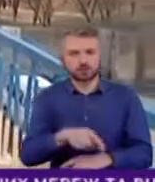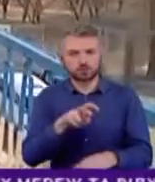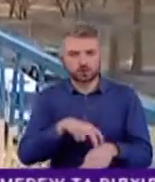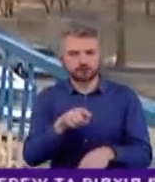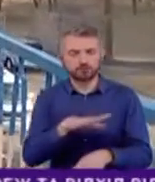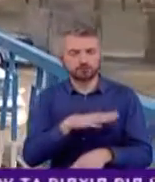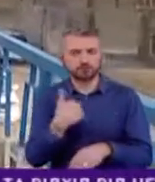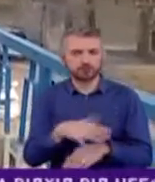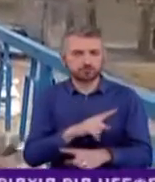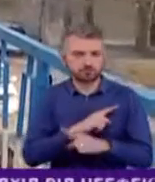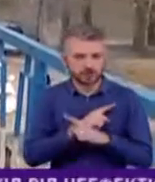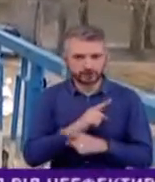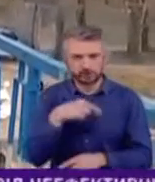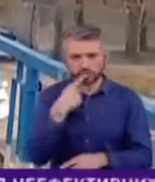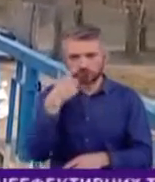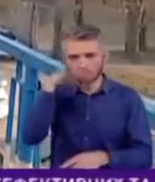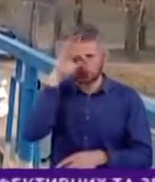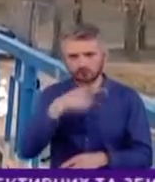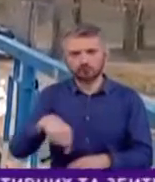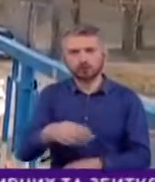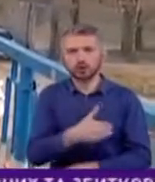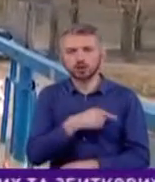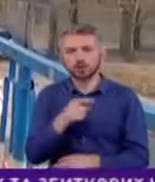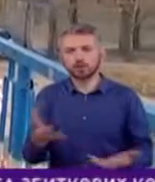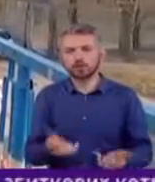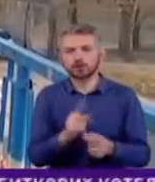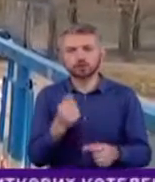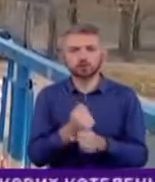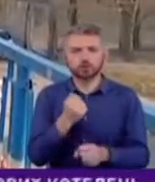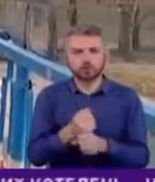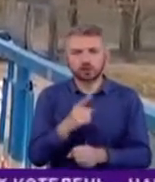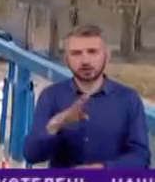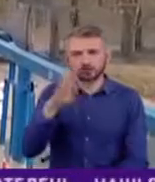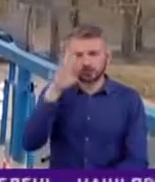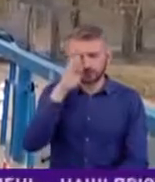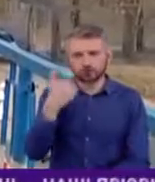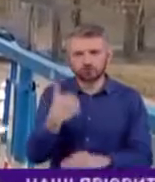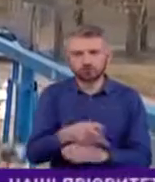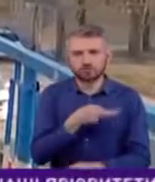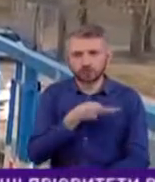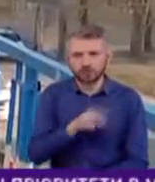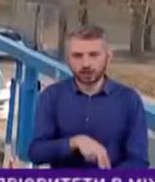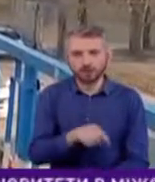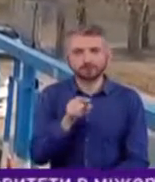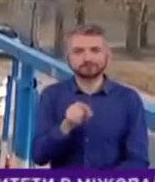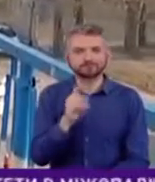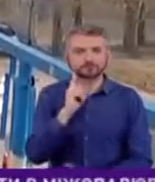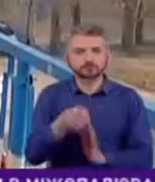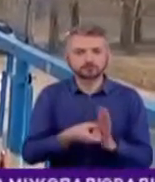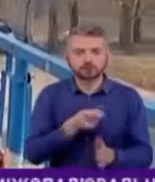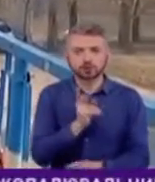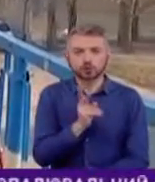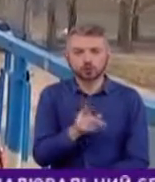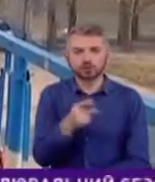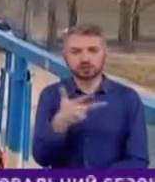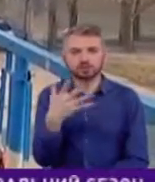словами поліції, вони намагалися його врятувати, щось зробити, але чоловік вже помер. Його особа встановлена, йому